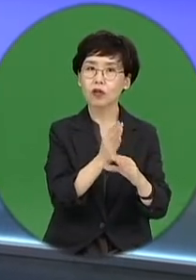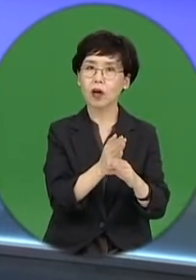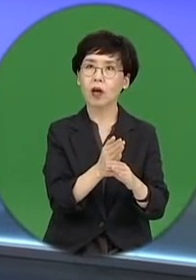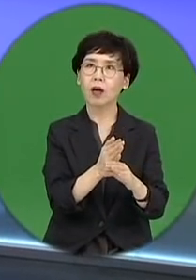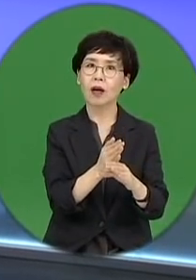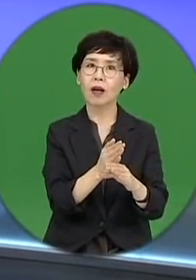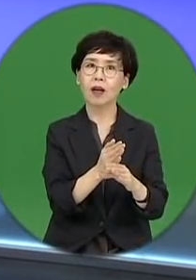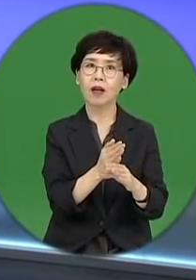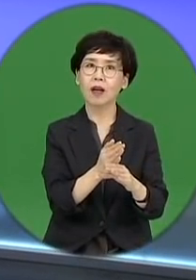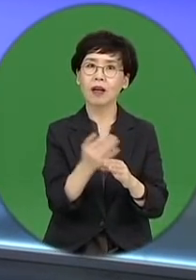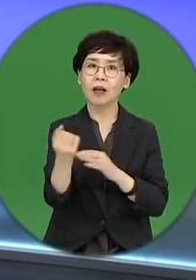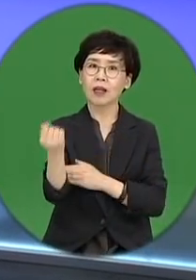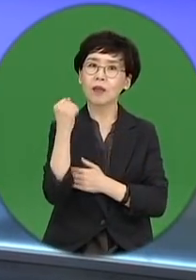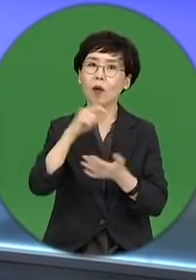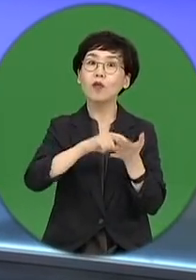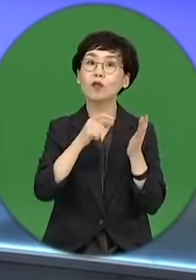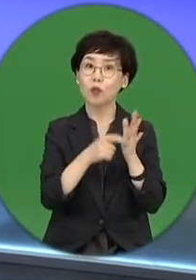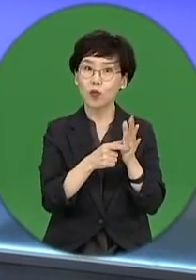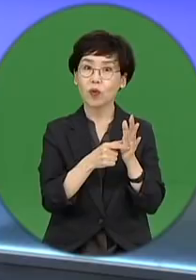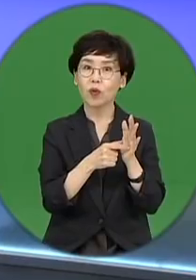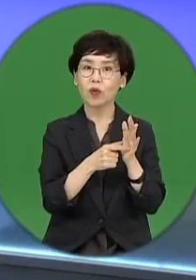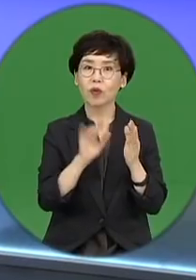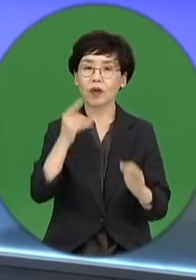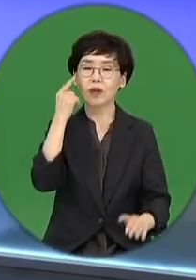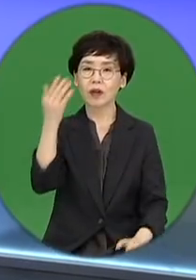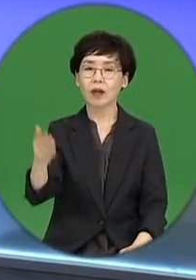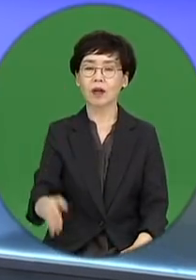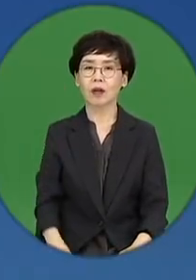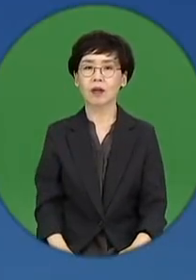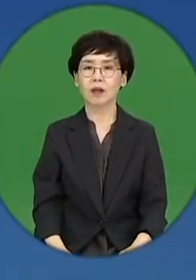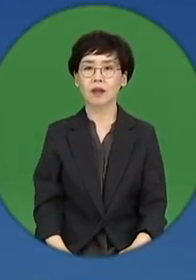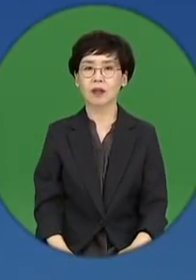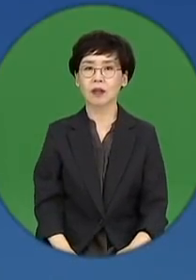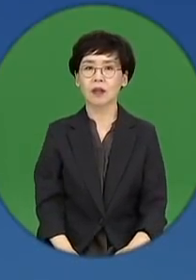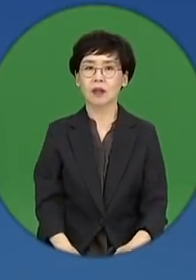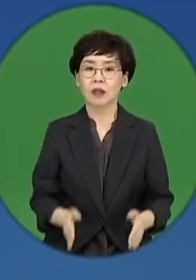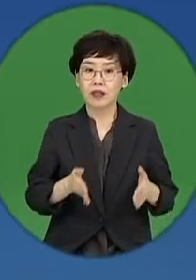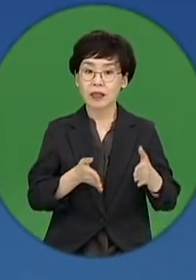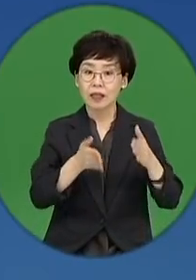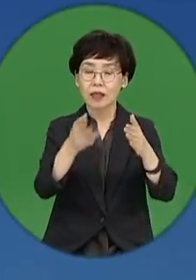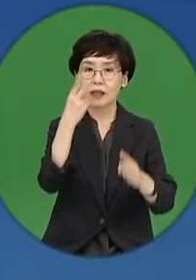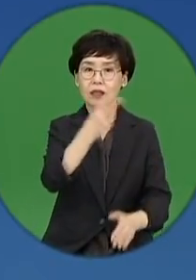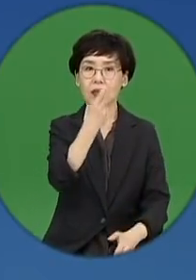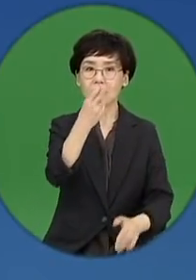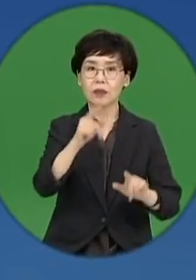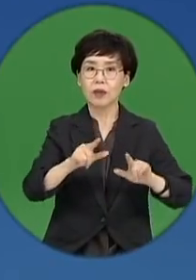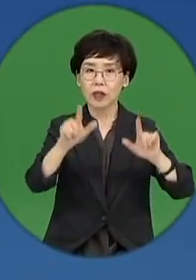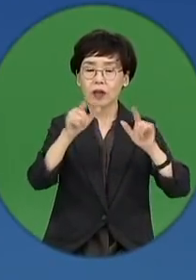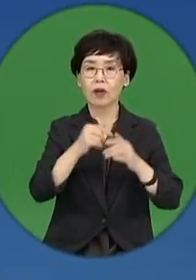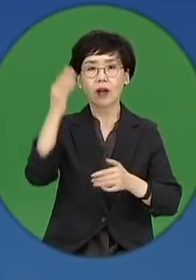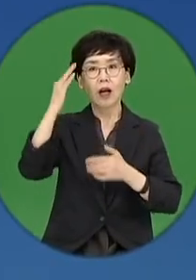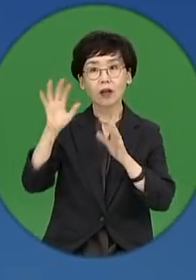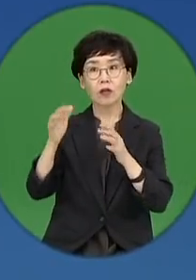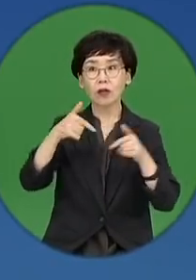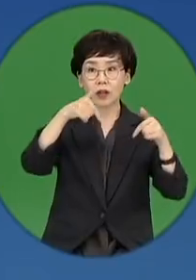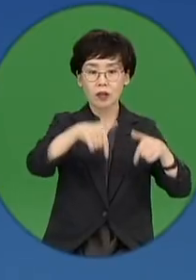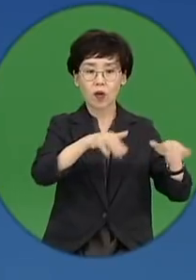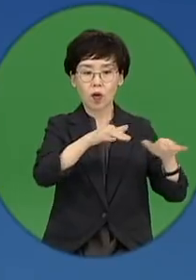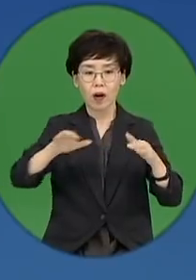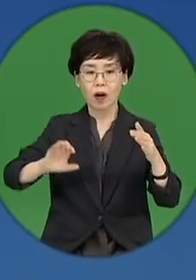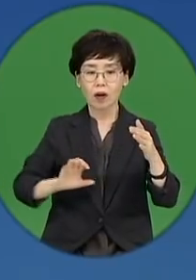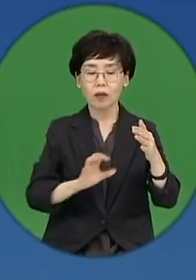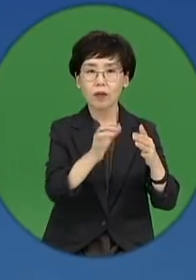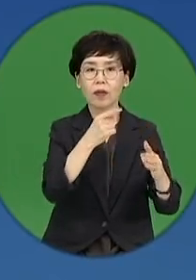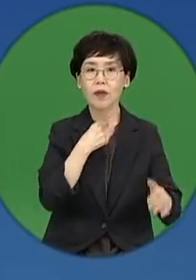정도 급의 태풍일까요? 네, 일단 경로는 2012년에 우리나라 이제 서해상을 지나갔던